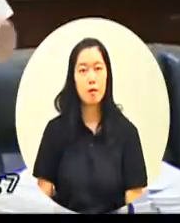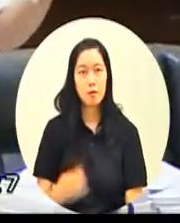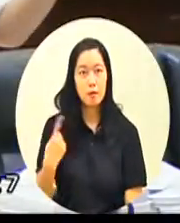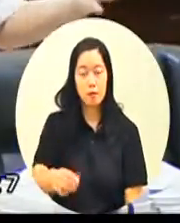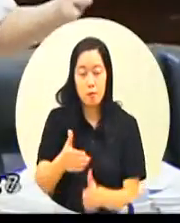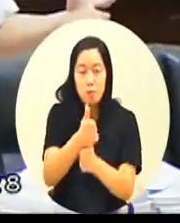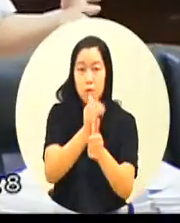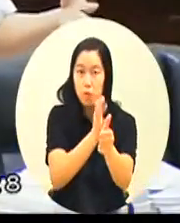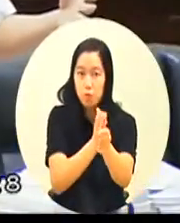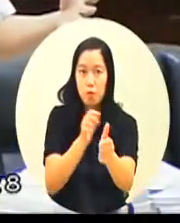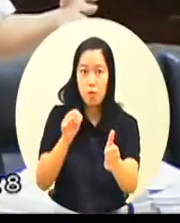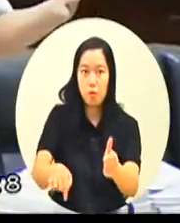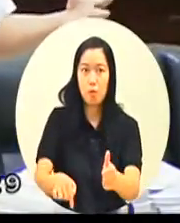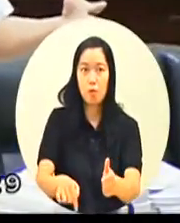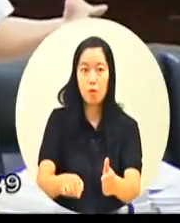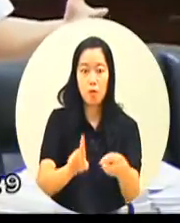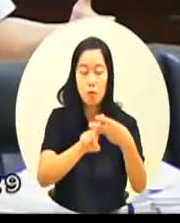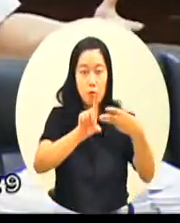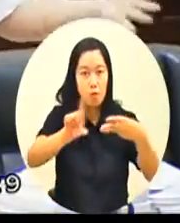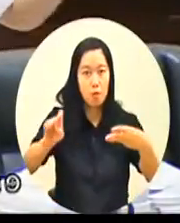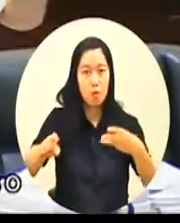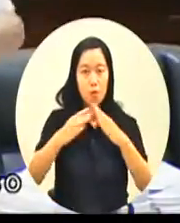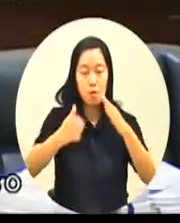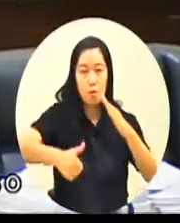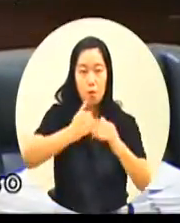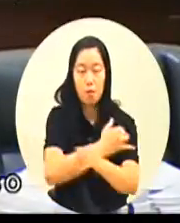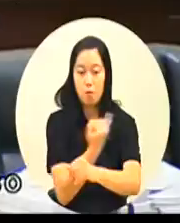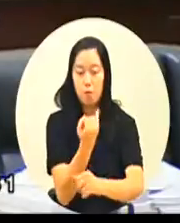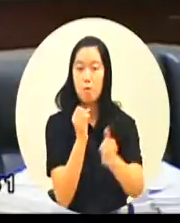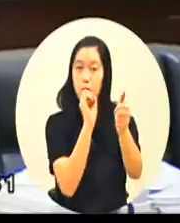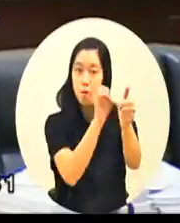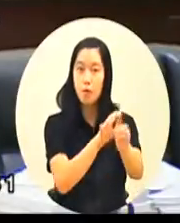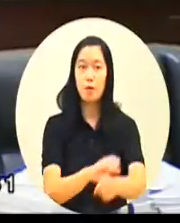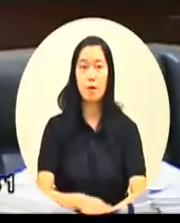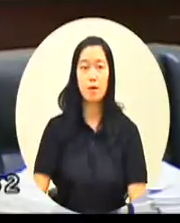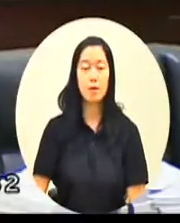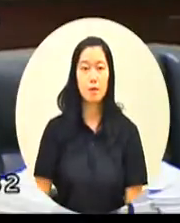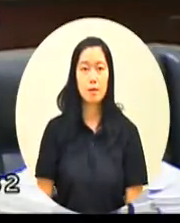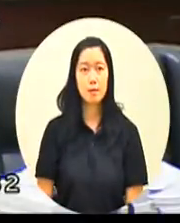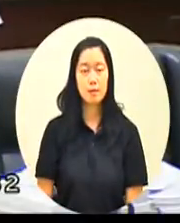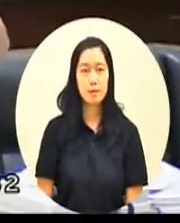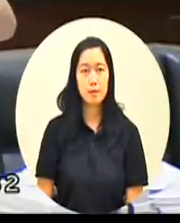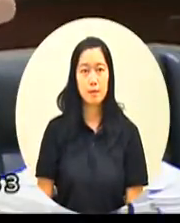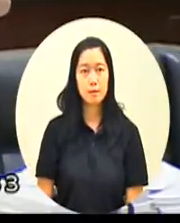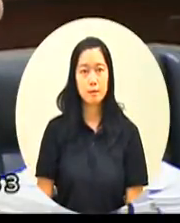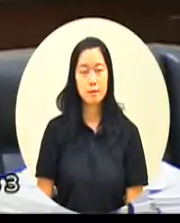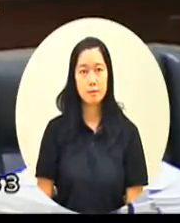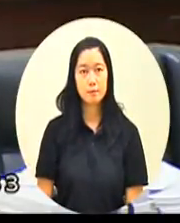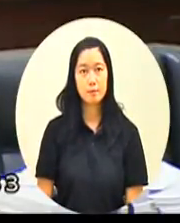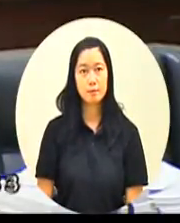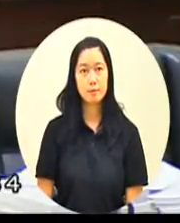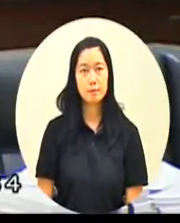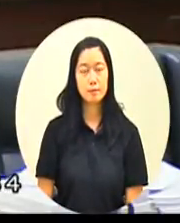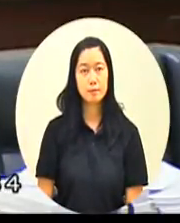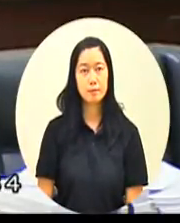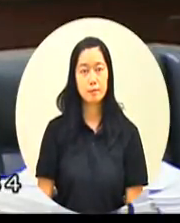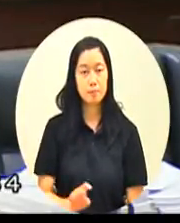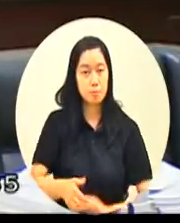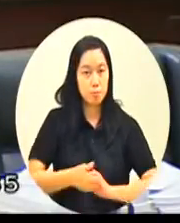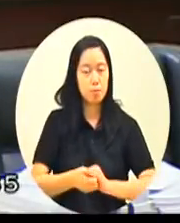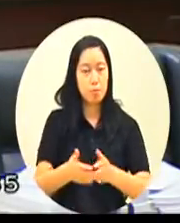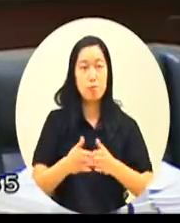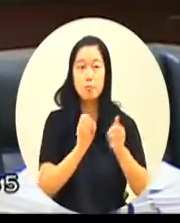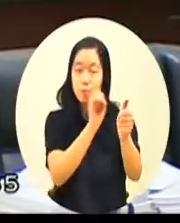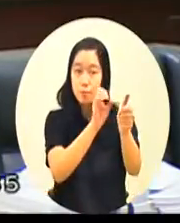别把这样的一个议题能够让市长把这样的议题能够跟市长做一个具体的建议，让我想这个一定要让他知